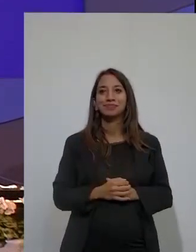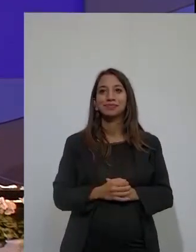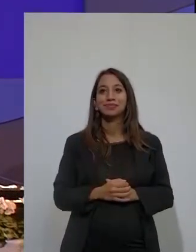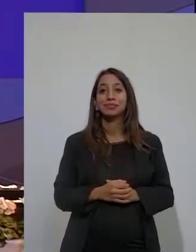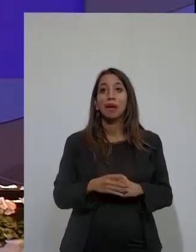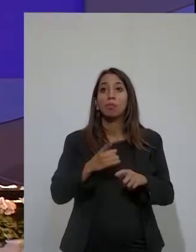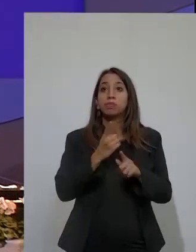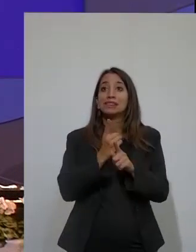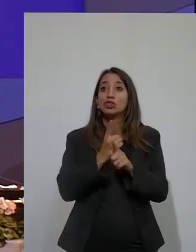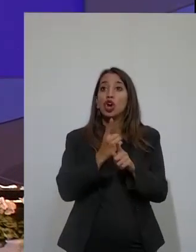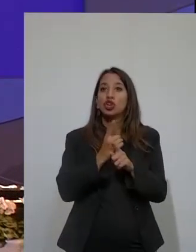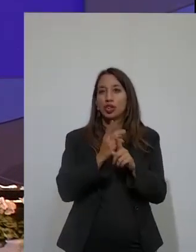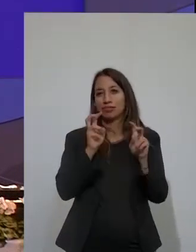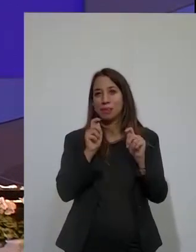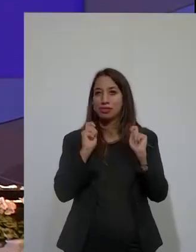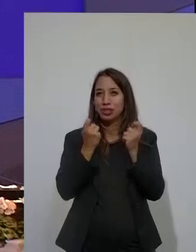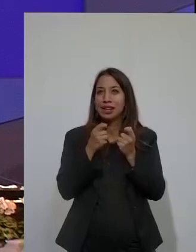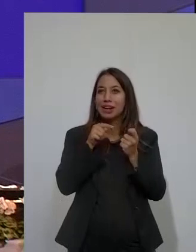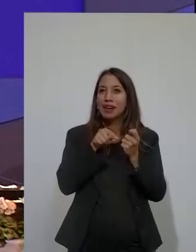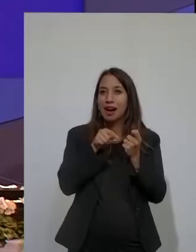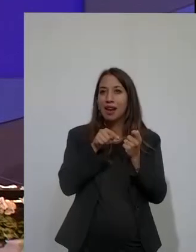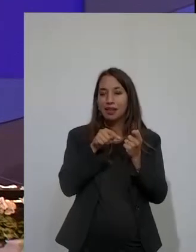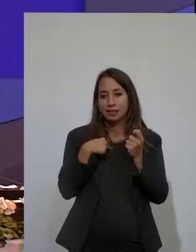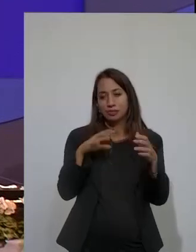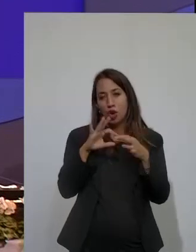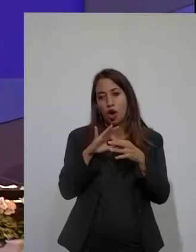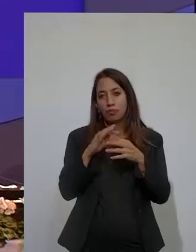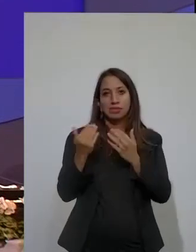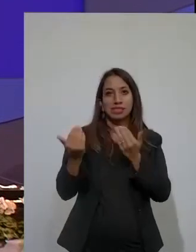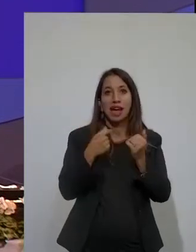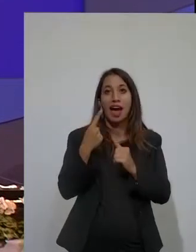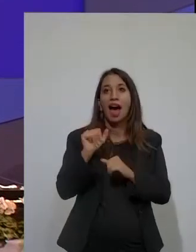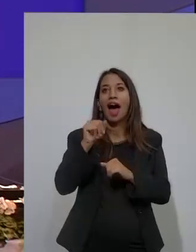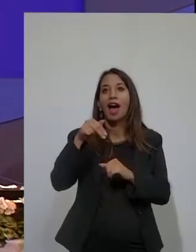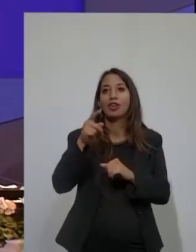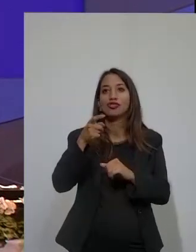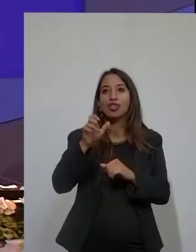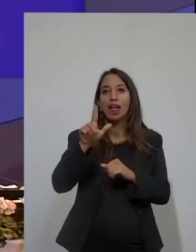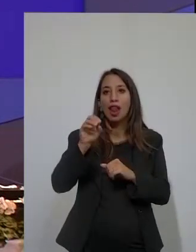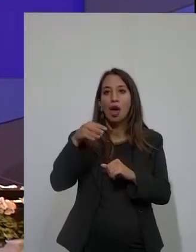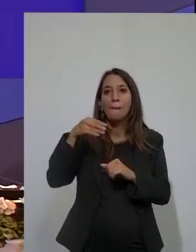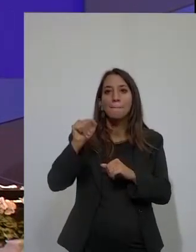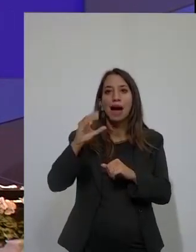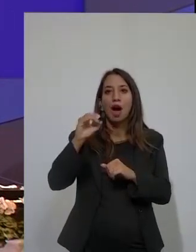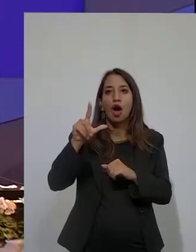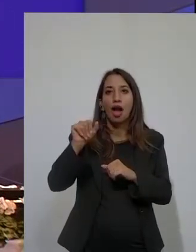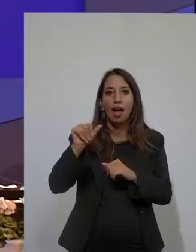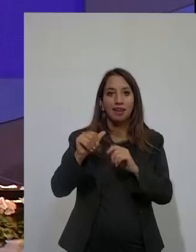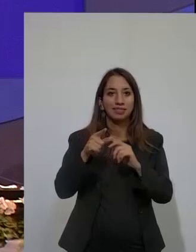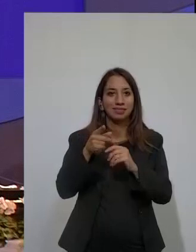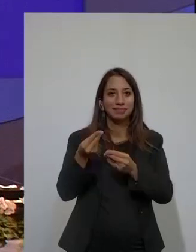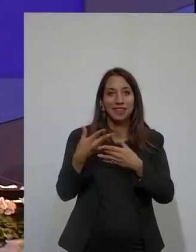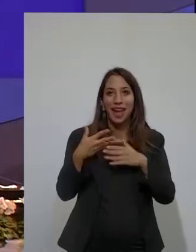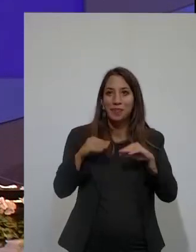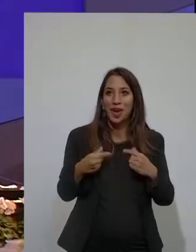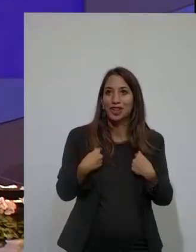in termini generali, e qui mi collego anche con un saluto ad Angelo Macola, che mi ha ceduto il posto, nel senso